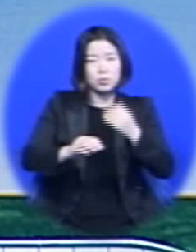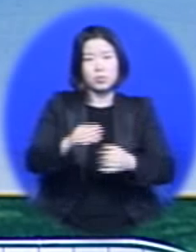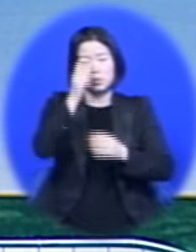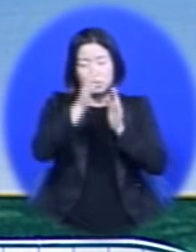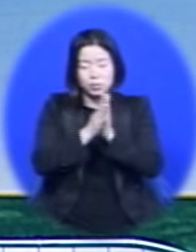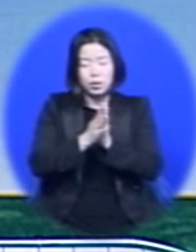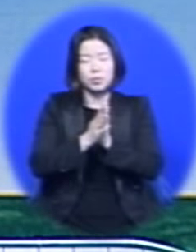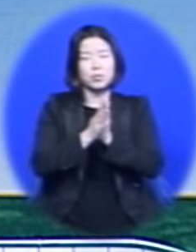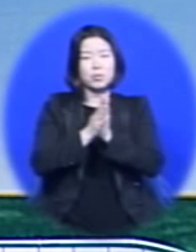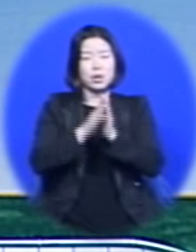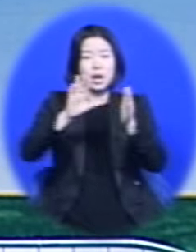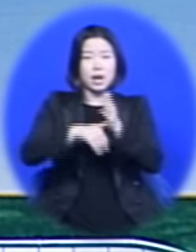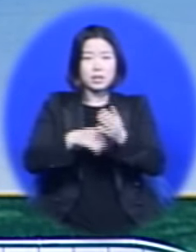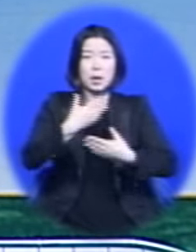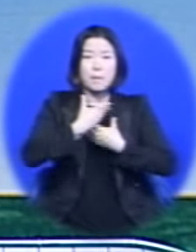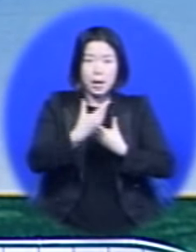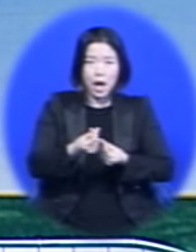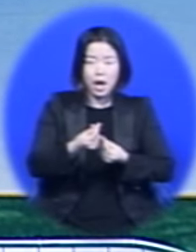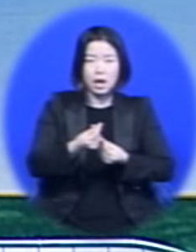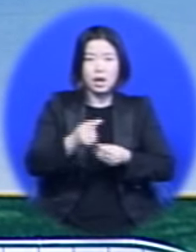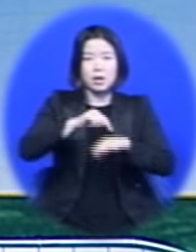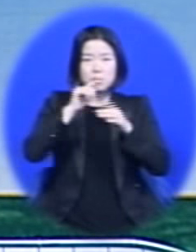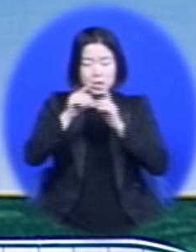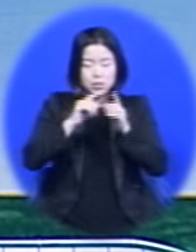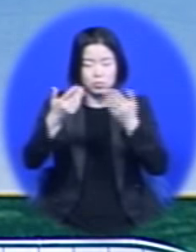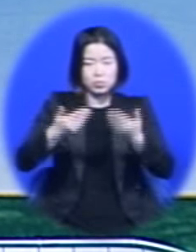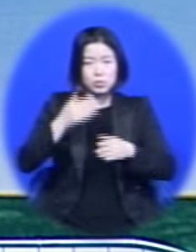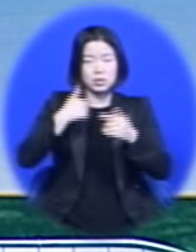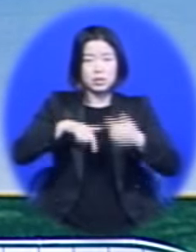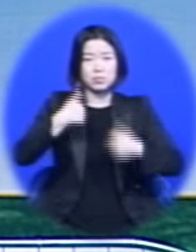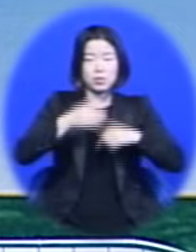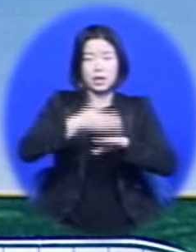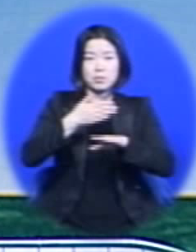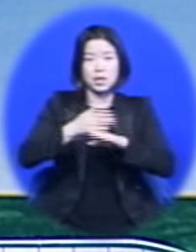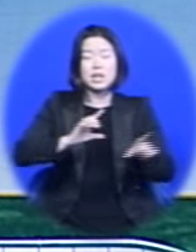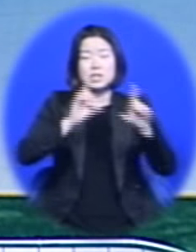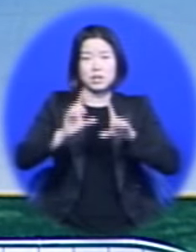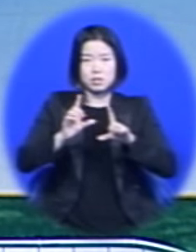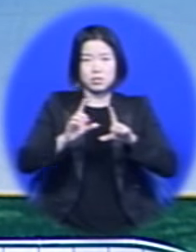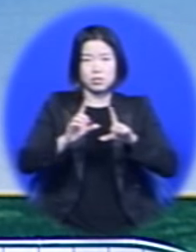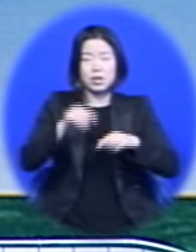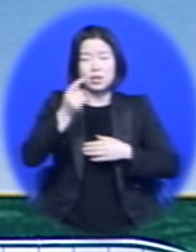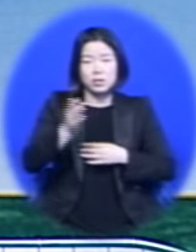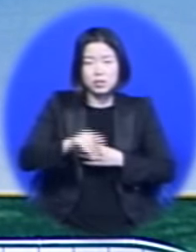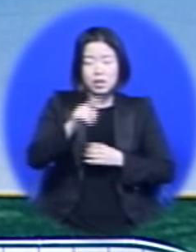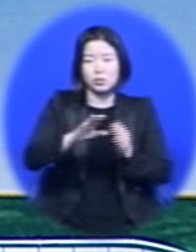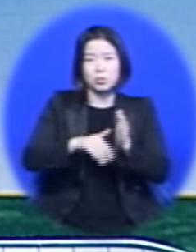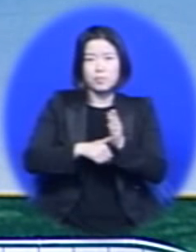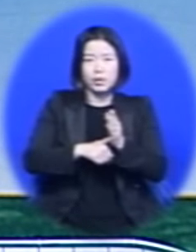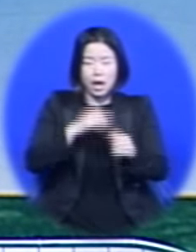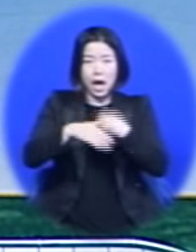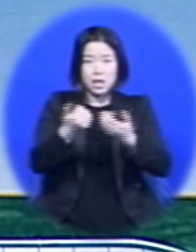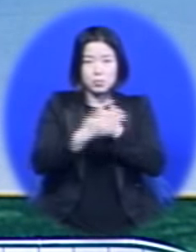주시고 그렇게 지켜주셨다는 것. 극적으로 예멘을 떠나야 될 상황에 하나님의 은혜로 떠날 수